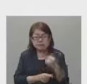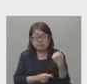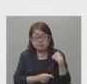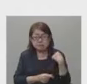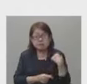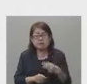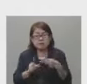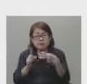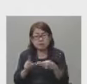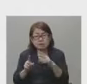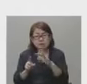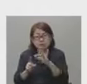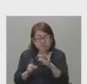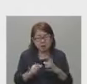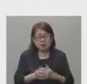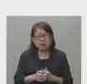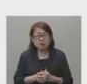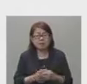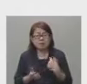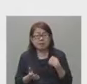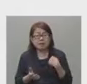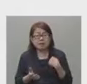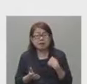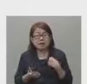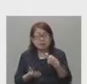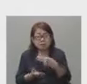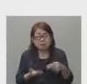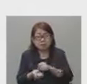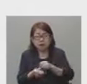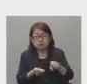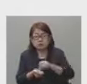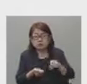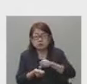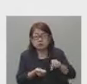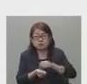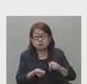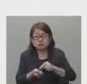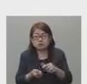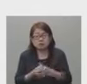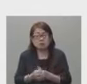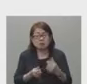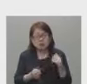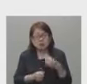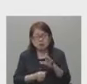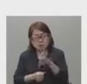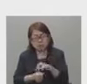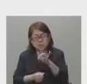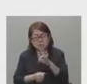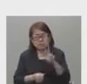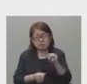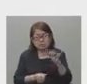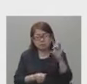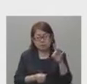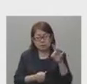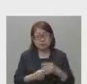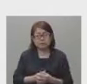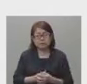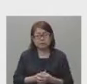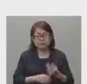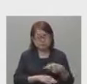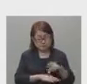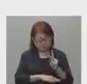18,002 คอมเมนต์มีการแชร์ข้อความไปทั้งสิ้น 9,738 ครั้งท่